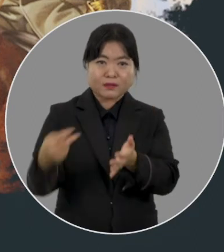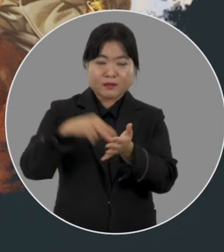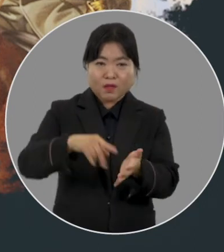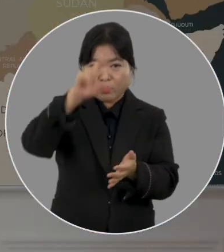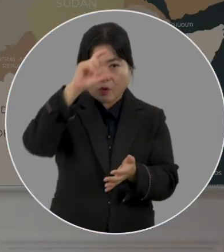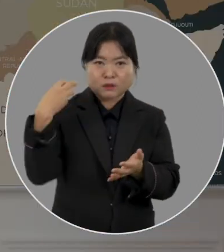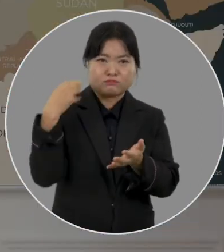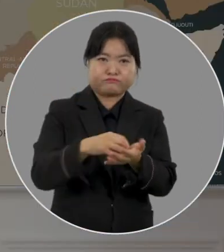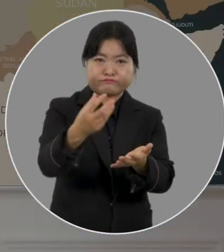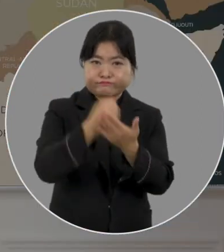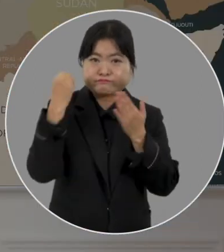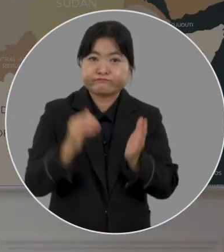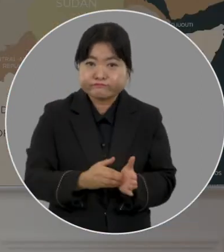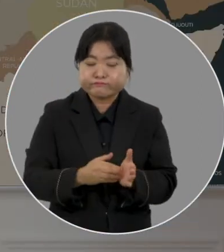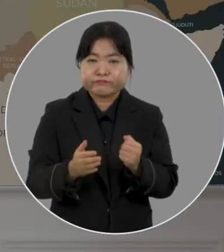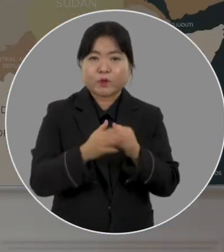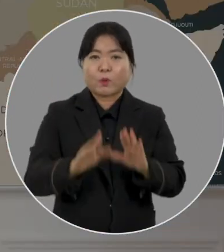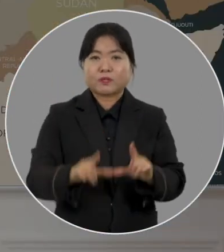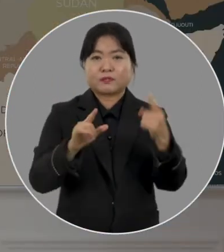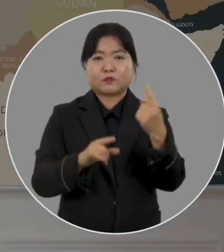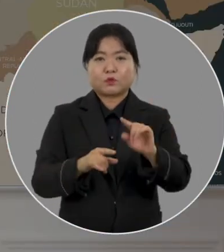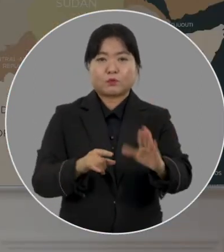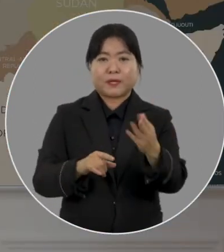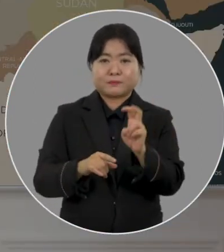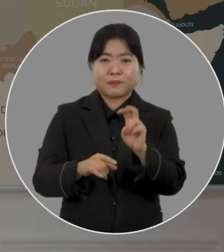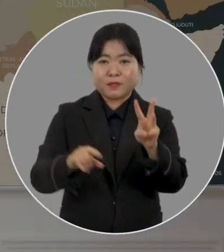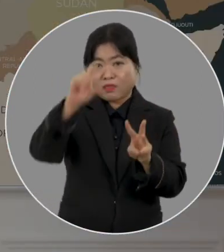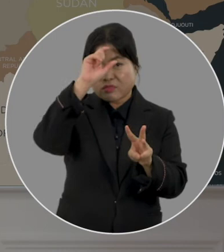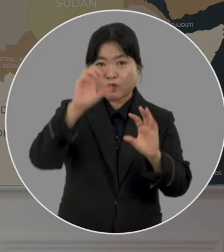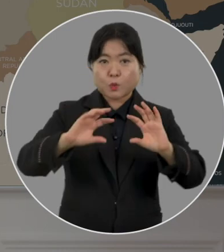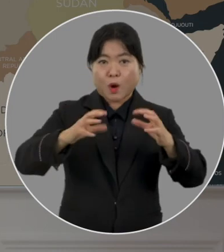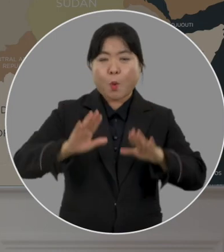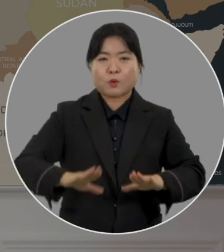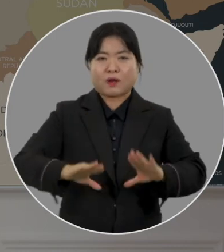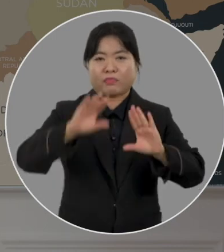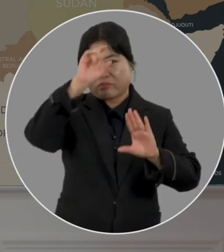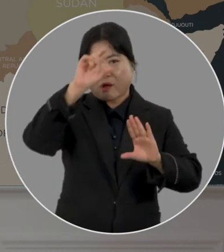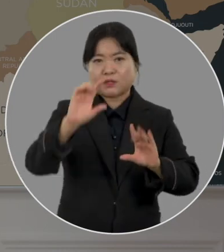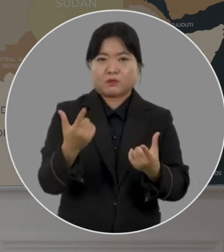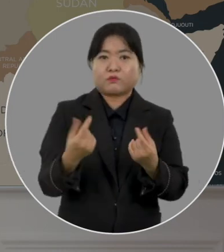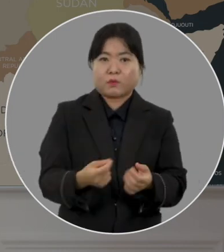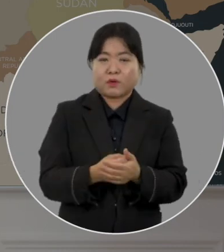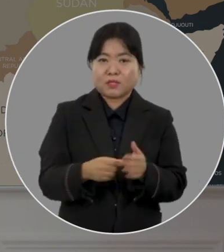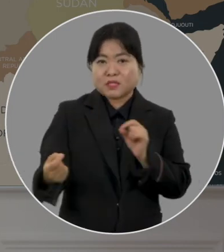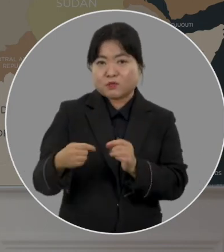겨우 회복합니다. 이것이 오늘날 1923년 터키 공화국, 오늘의 터키가 되고 이웃